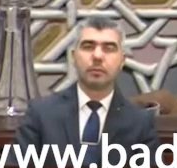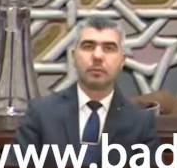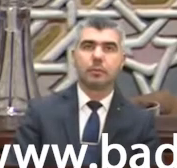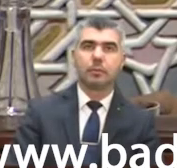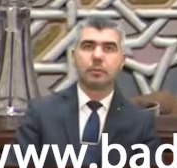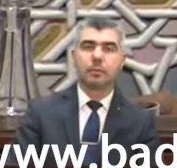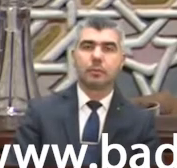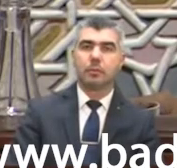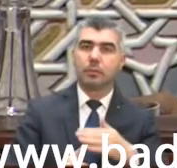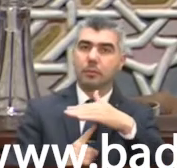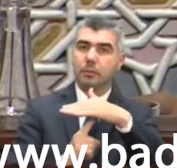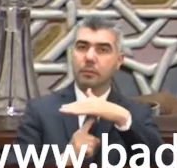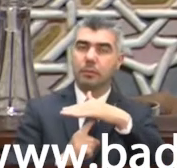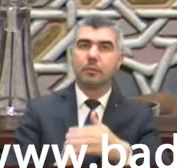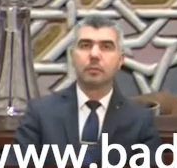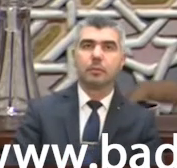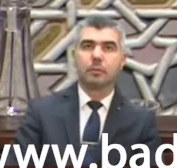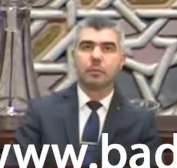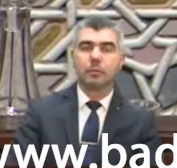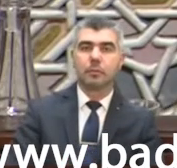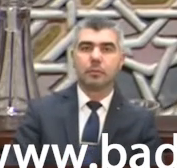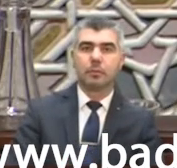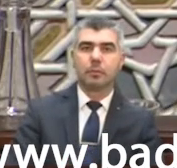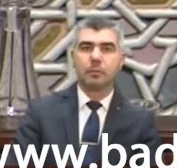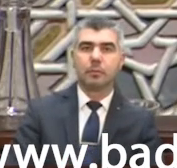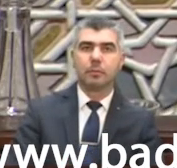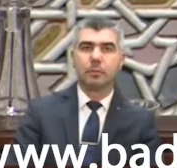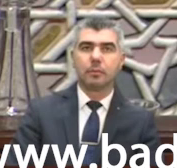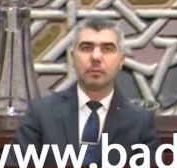إذا تفضلوا واحدة واحدة.